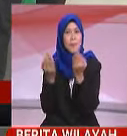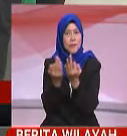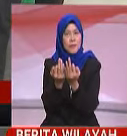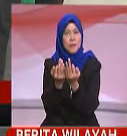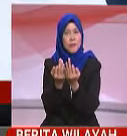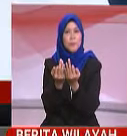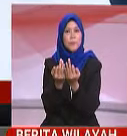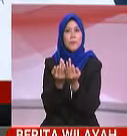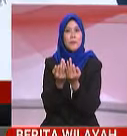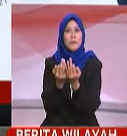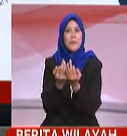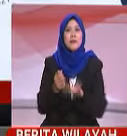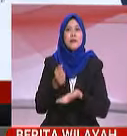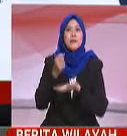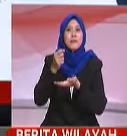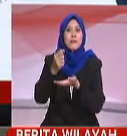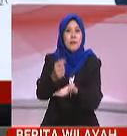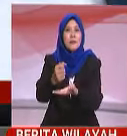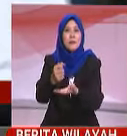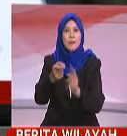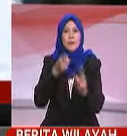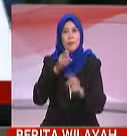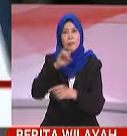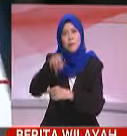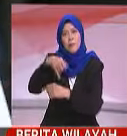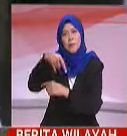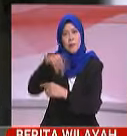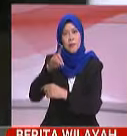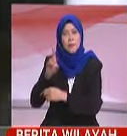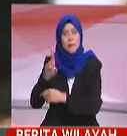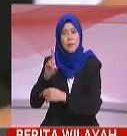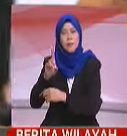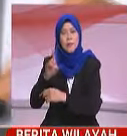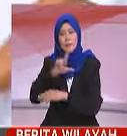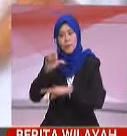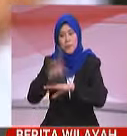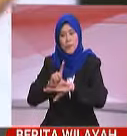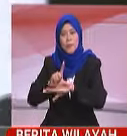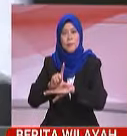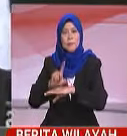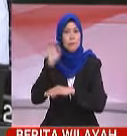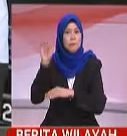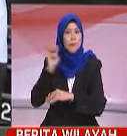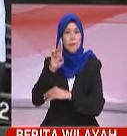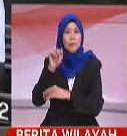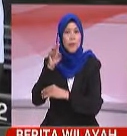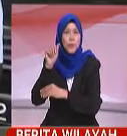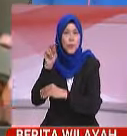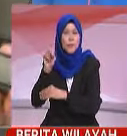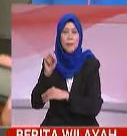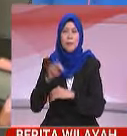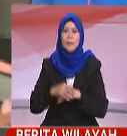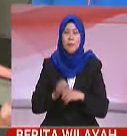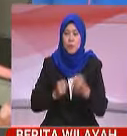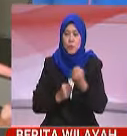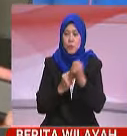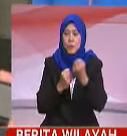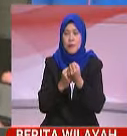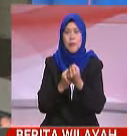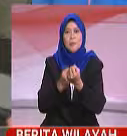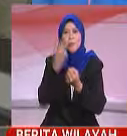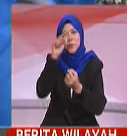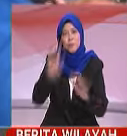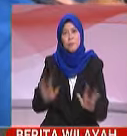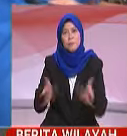19 yang disampaikan pengerusi jpbi di Labuan Ridwan Muhammad Ismail tidak Ridwan sumbangan itu adalah Untuk